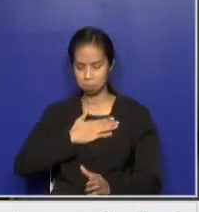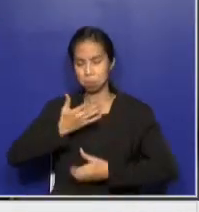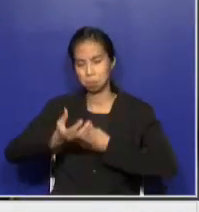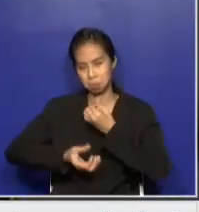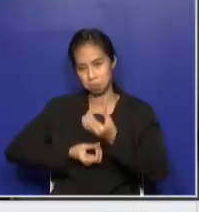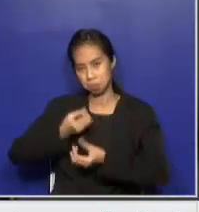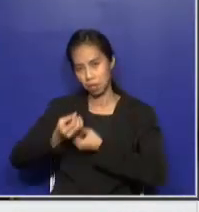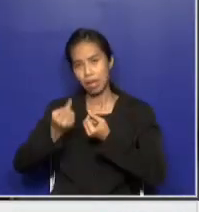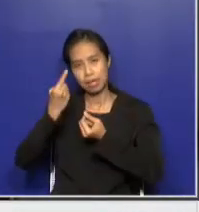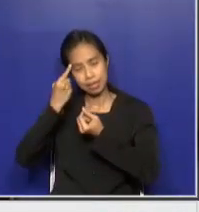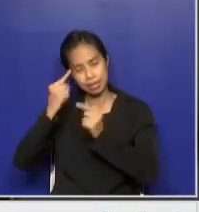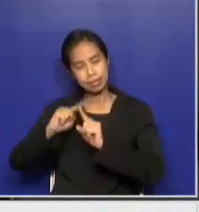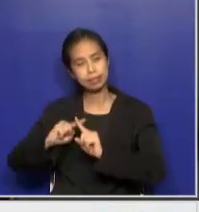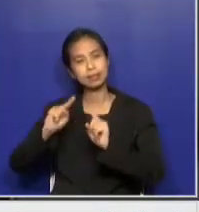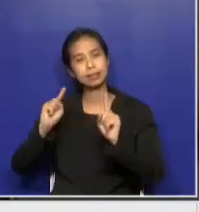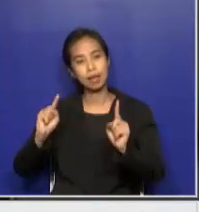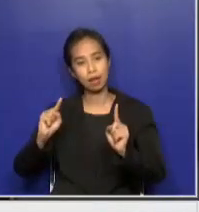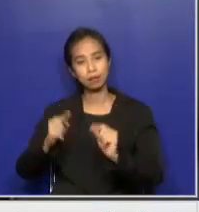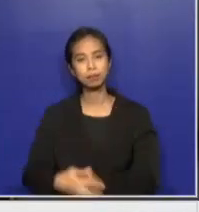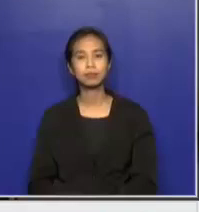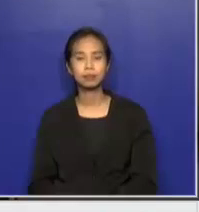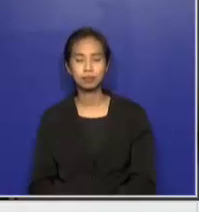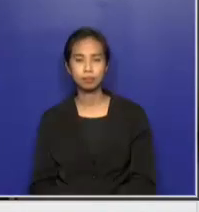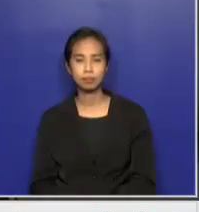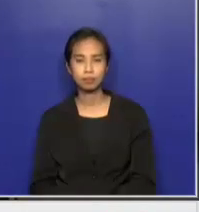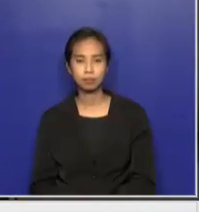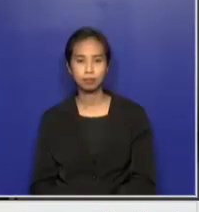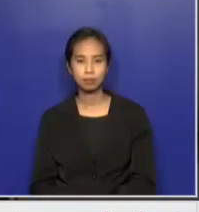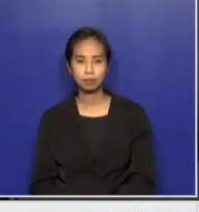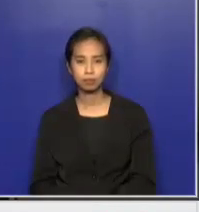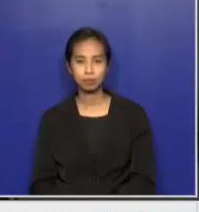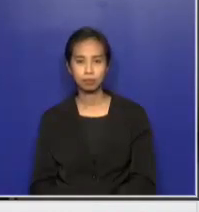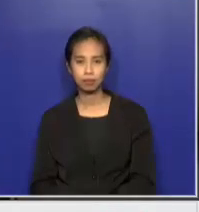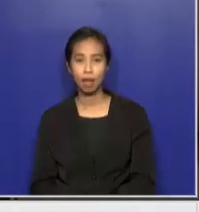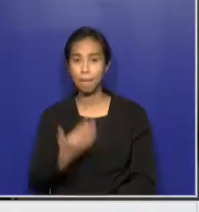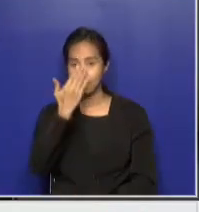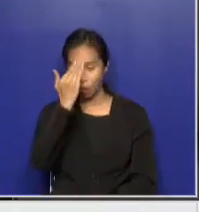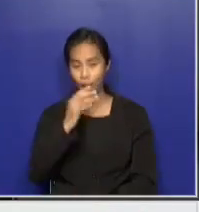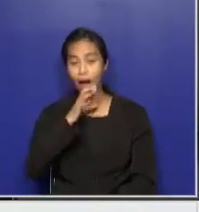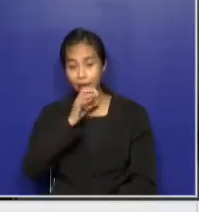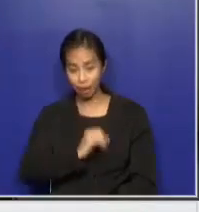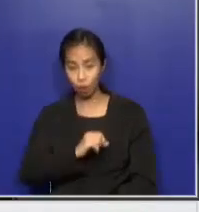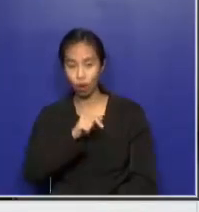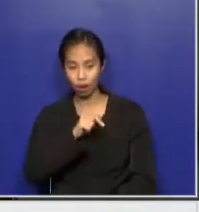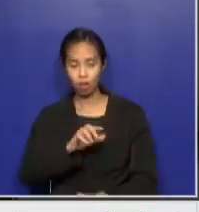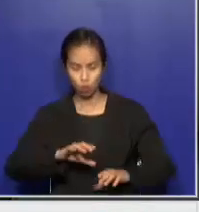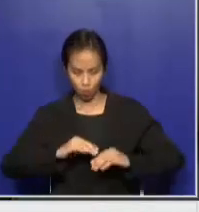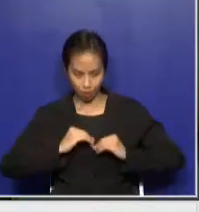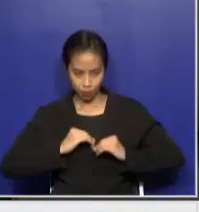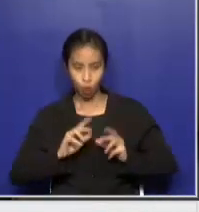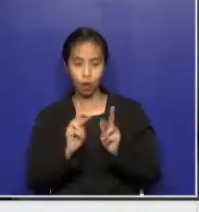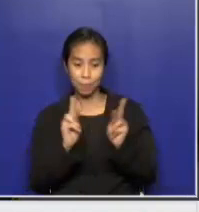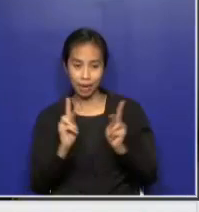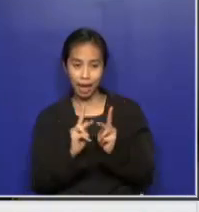มองตามมุมหน่อยเพราะว่าในร่างเดิมมันผมเห็นด้วยกับกรรมการเสียงข้างน้อ